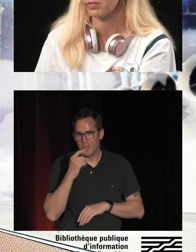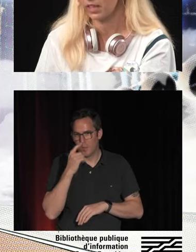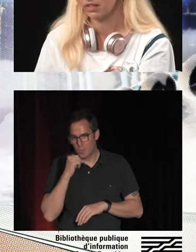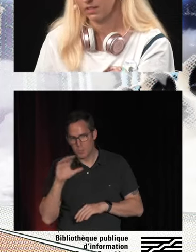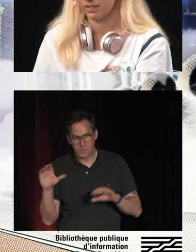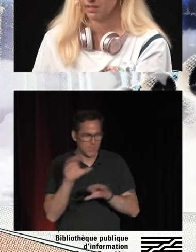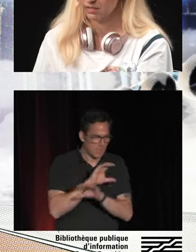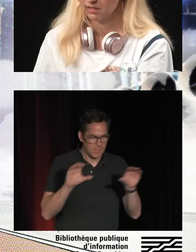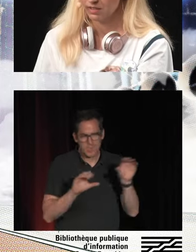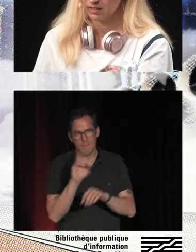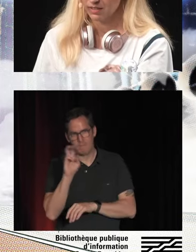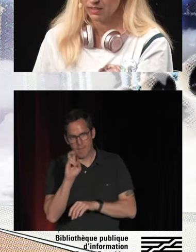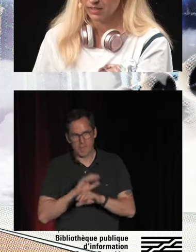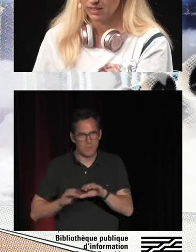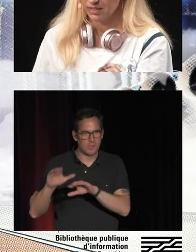et après le vert.